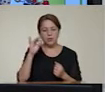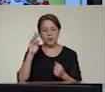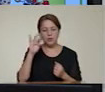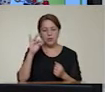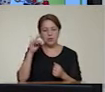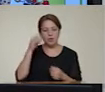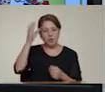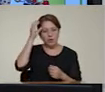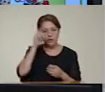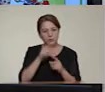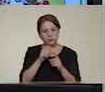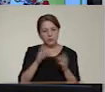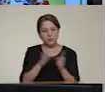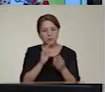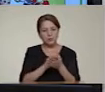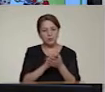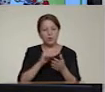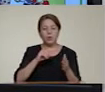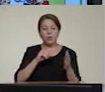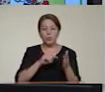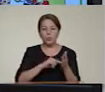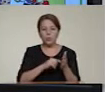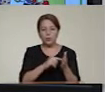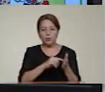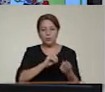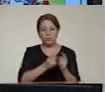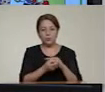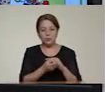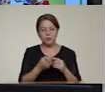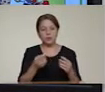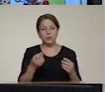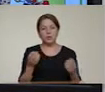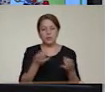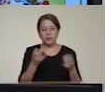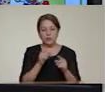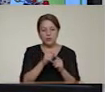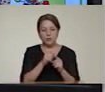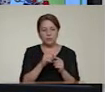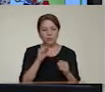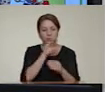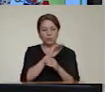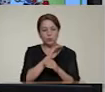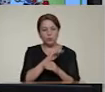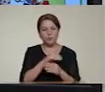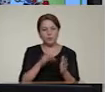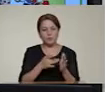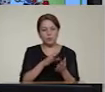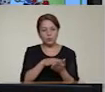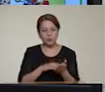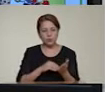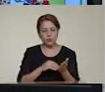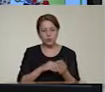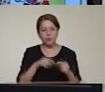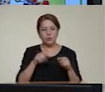o'rniga zarur harflarni qo'yib, gaplarni daftaringizga ko'chirib oling. Demak,